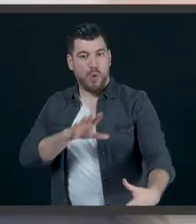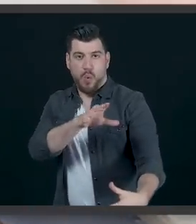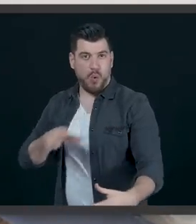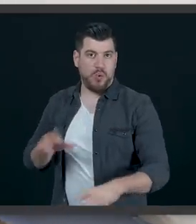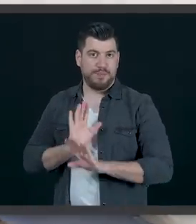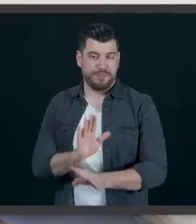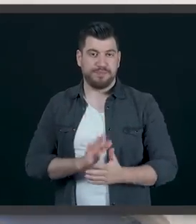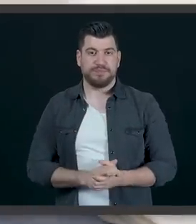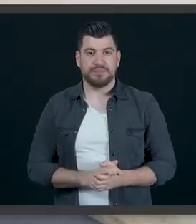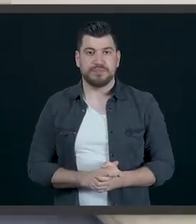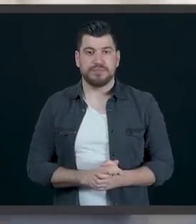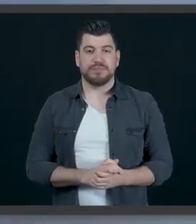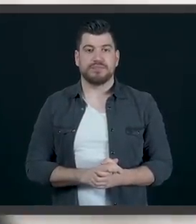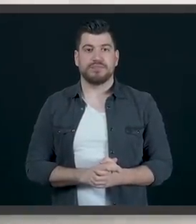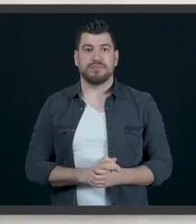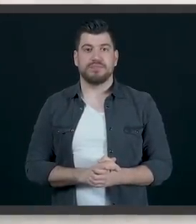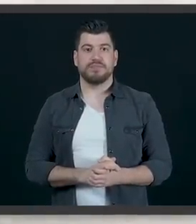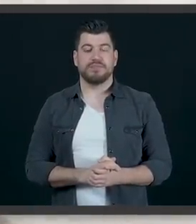χρειαζόμαστε για τη συνταγή.